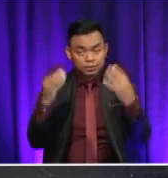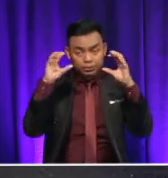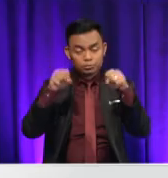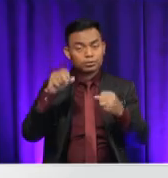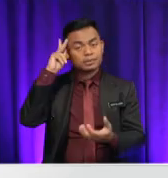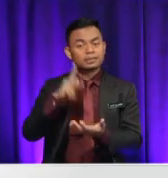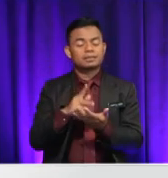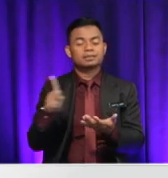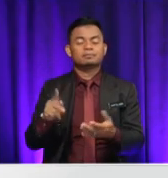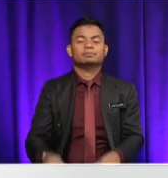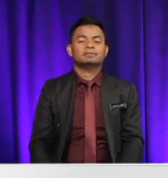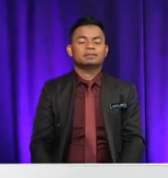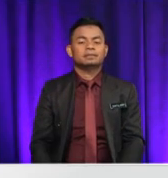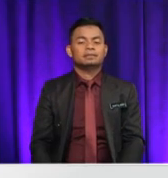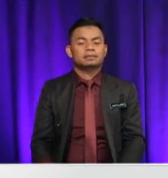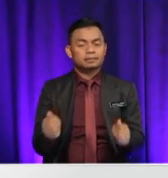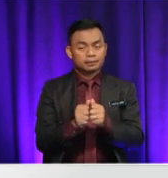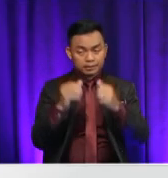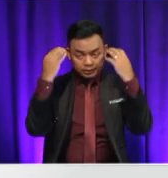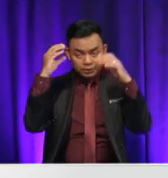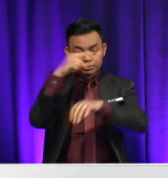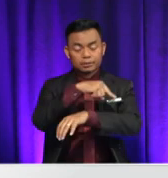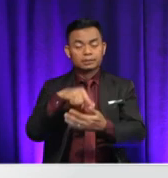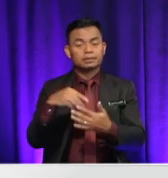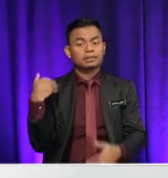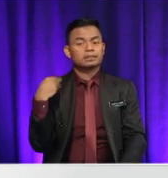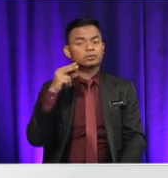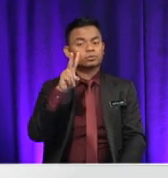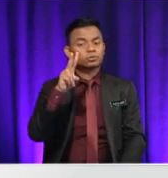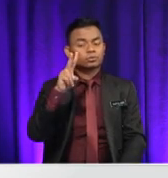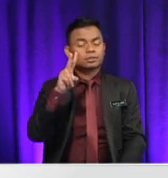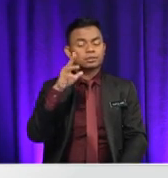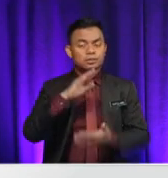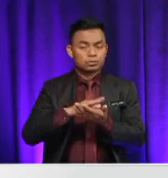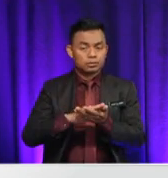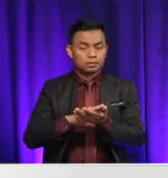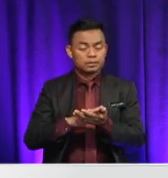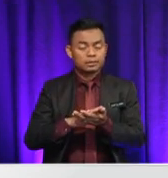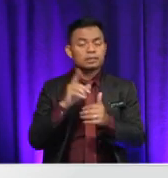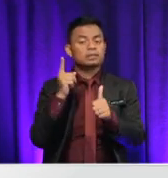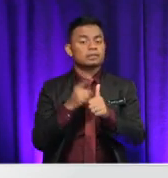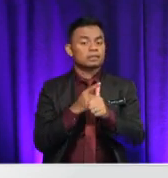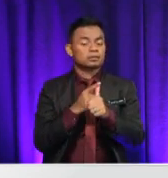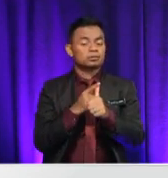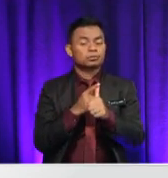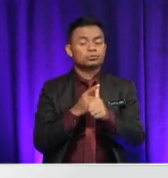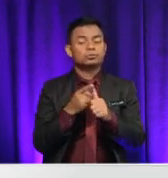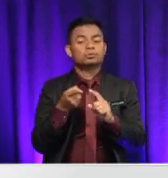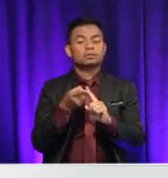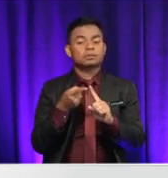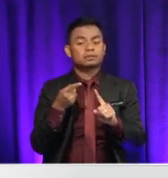Oke dengan Cikgu hari ini ada daripada dua sekolah pertama dari SMK pandamaran Jaya